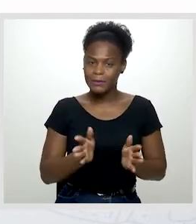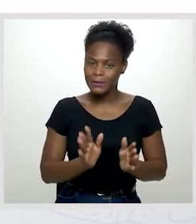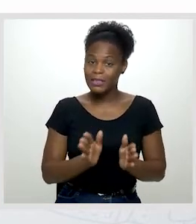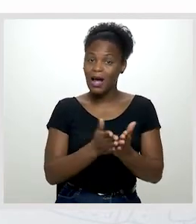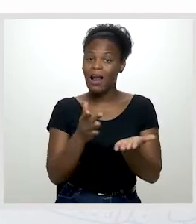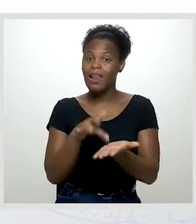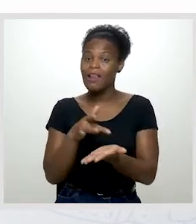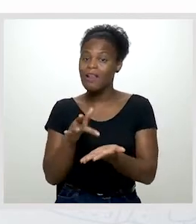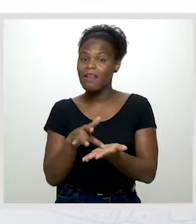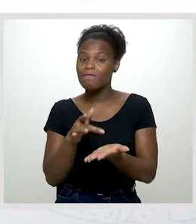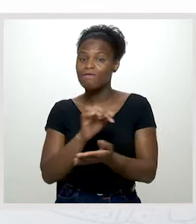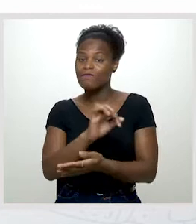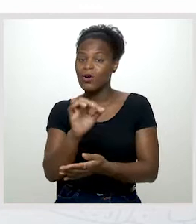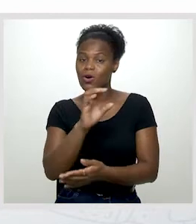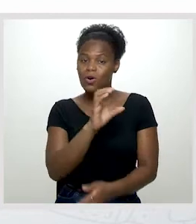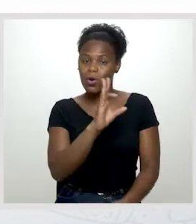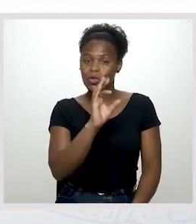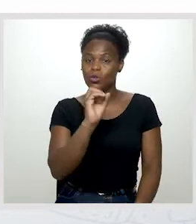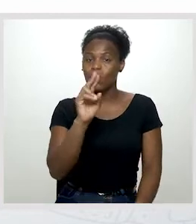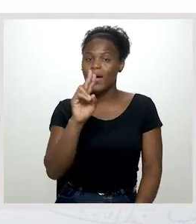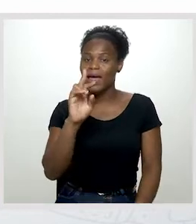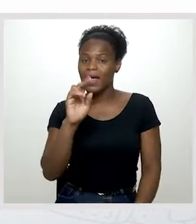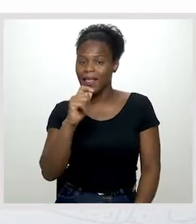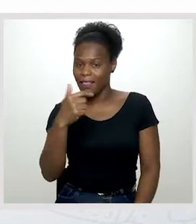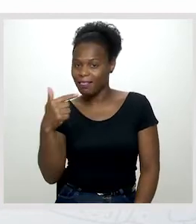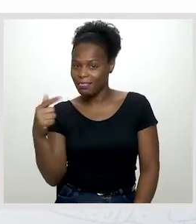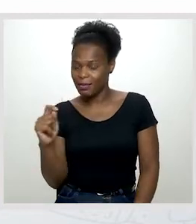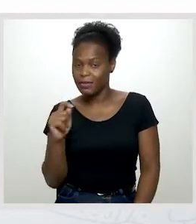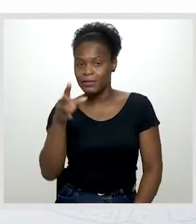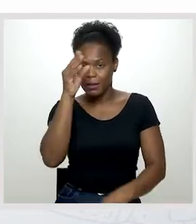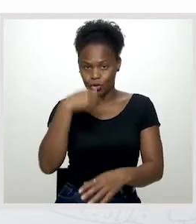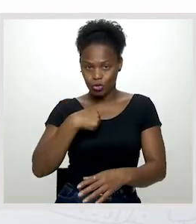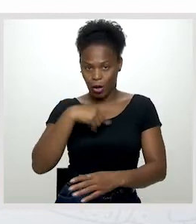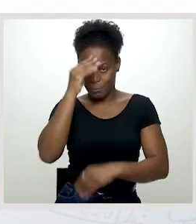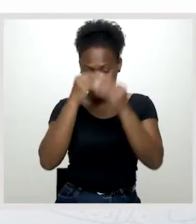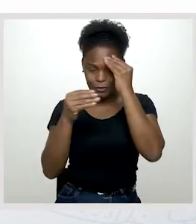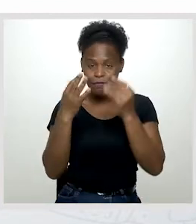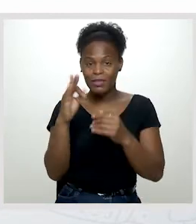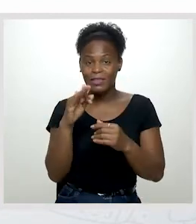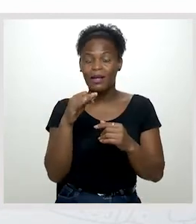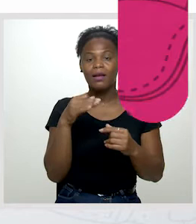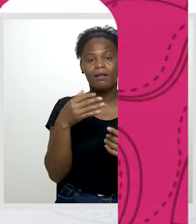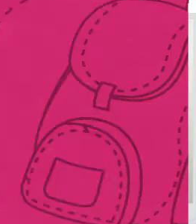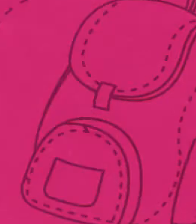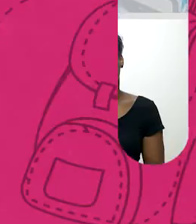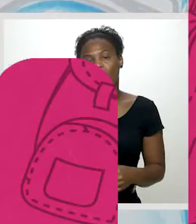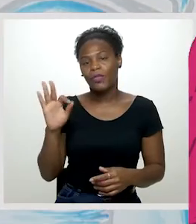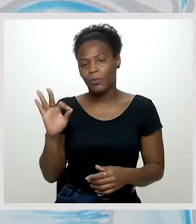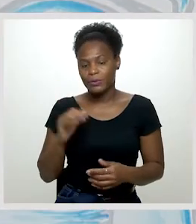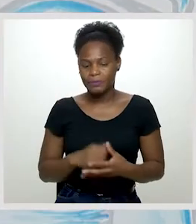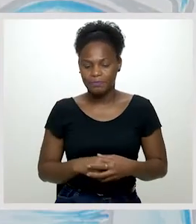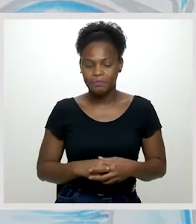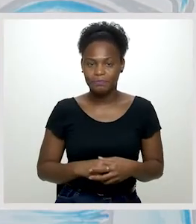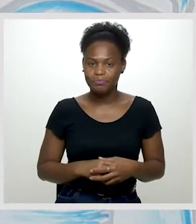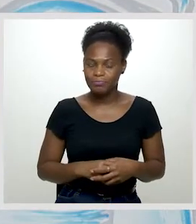votre livre chouette « J'apprends le français » do sexto ano à la page 14. Vous vous